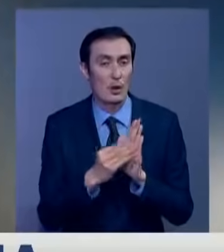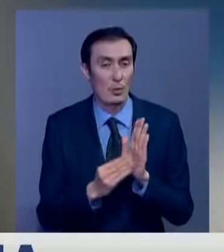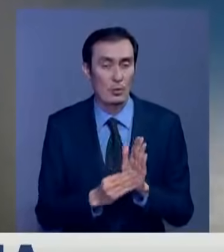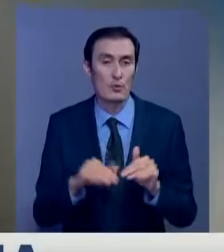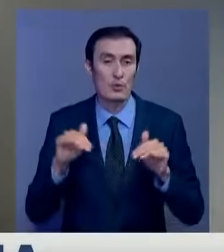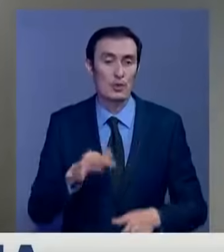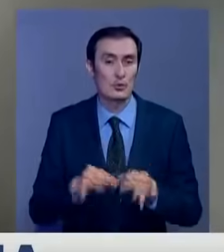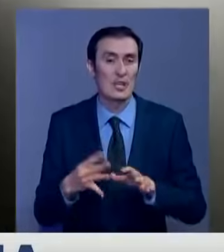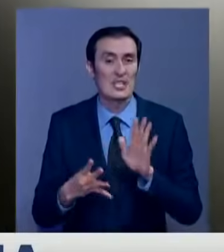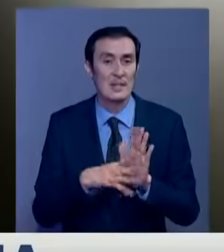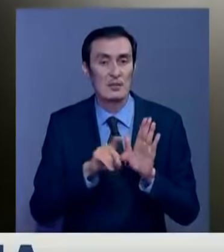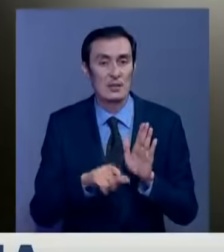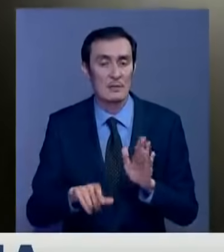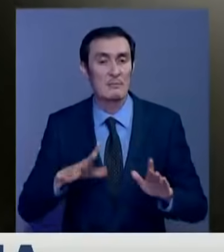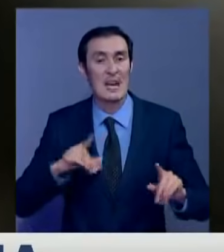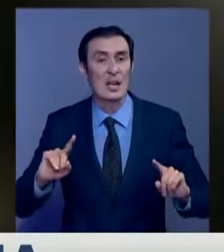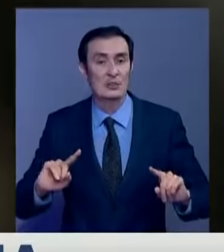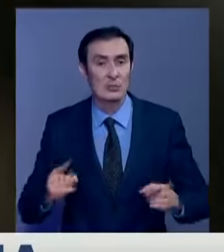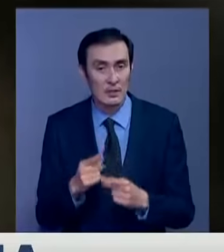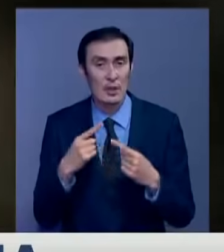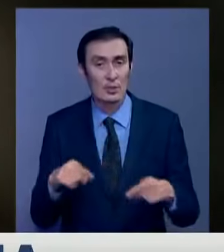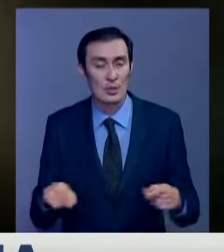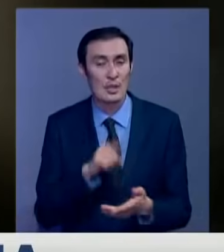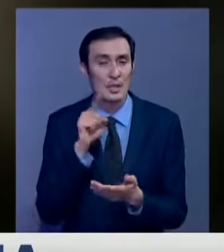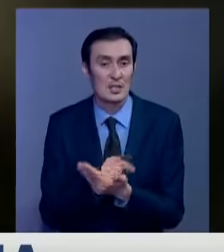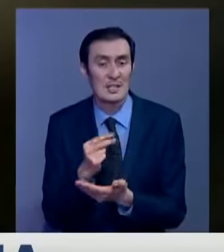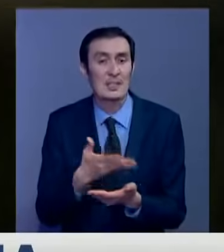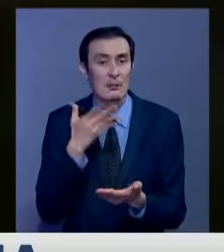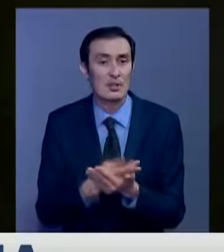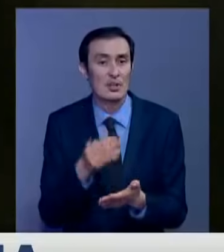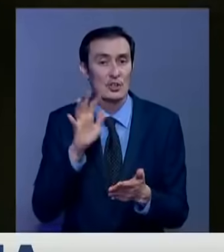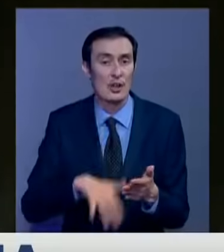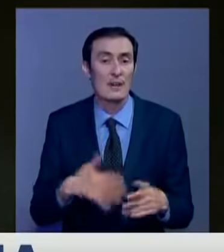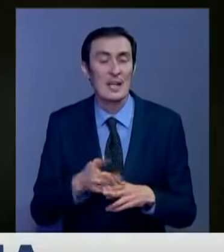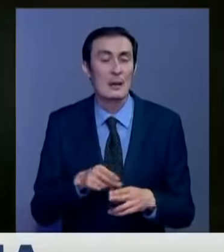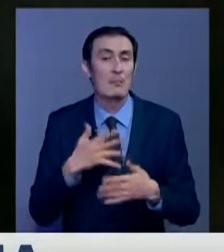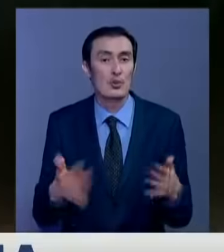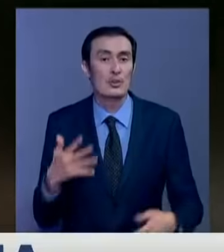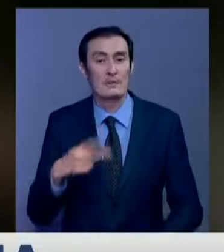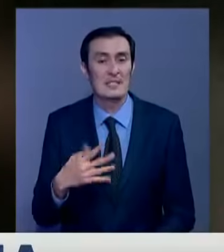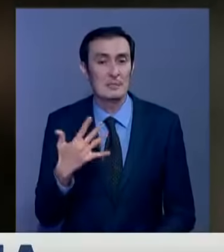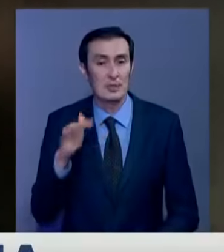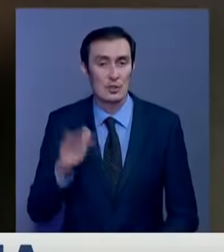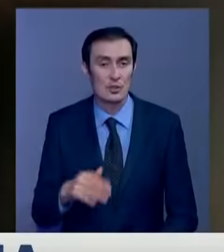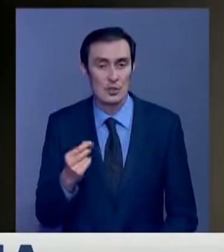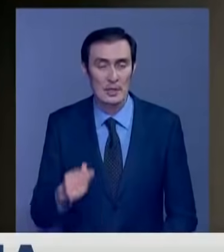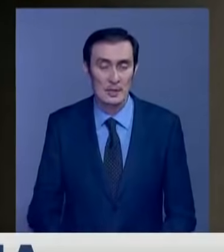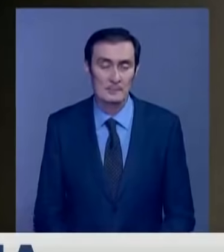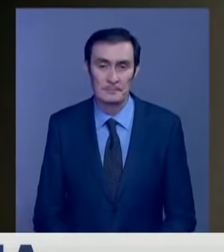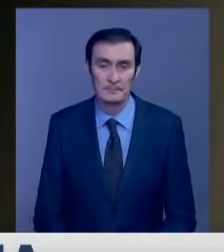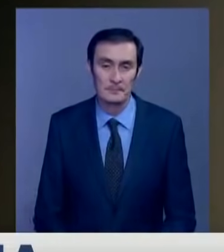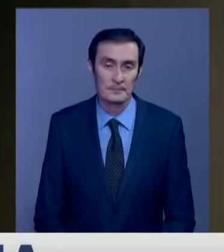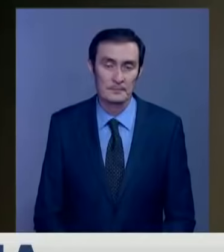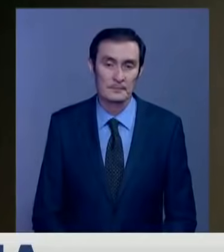По решению суда 9 человек арестованы, остальные должны заплатить штраф, а это более 25 тысяч